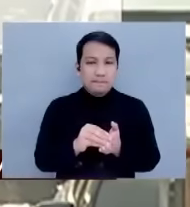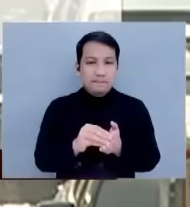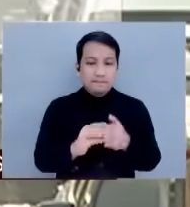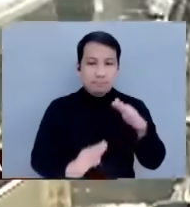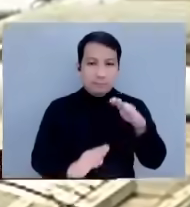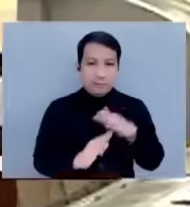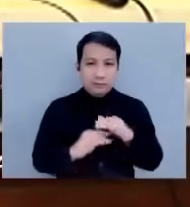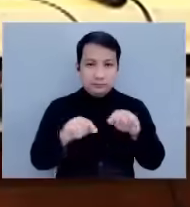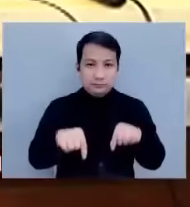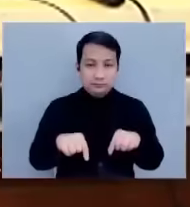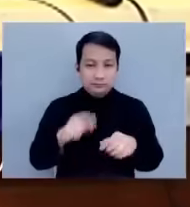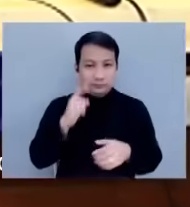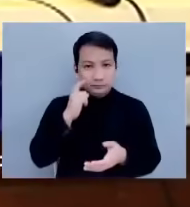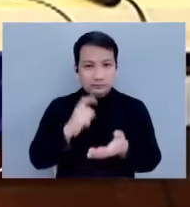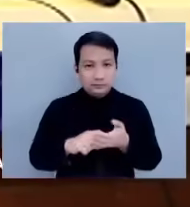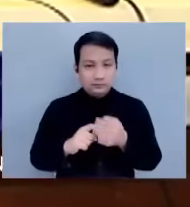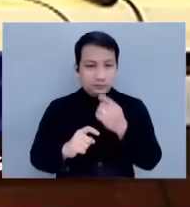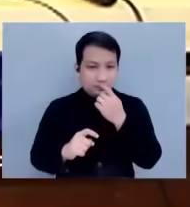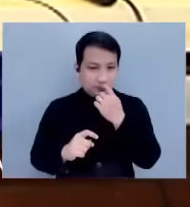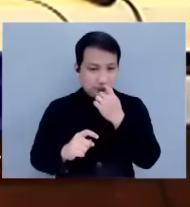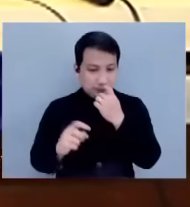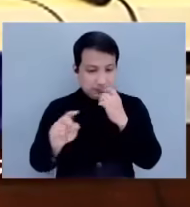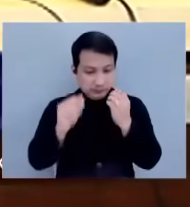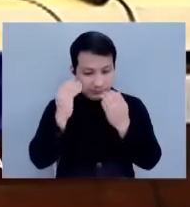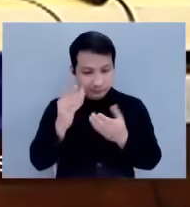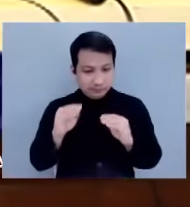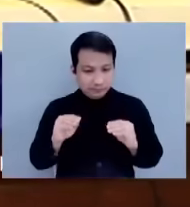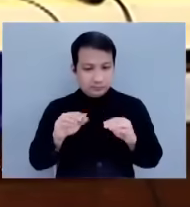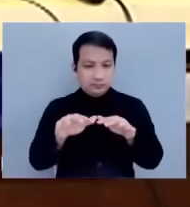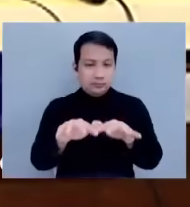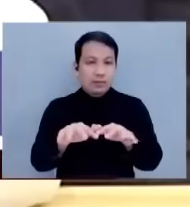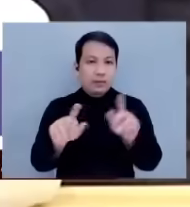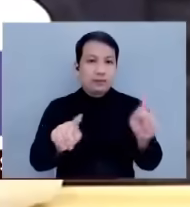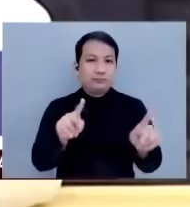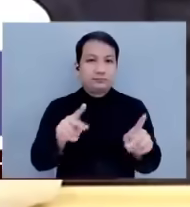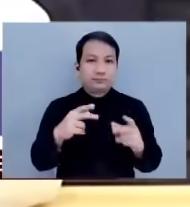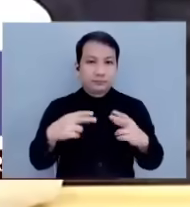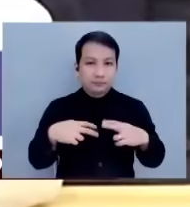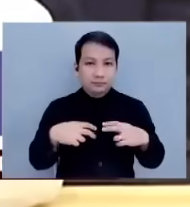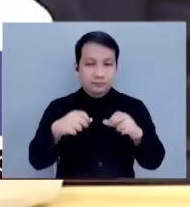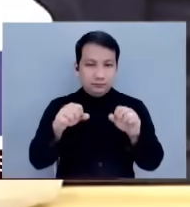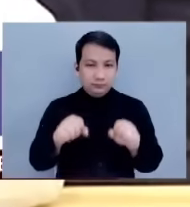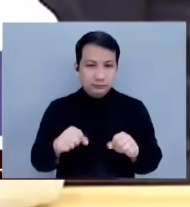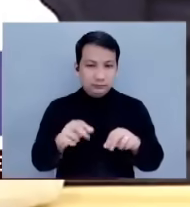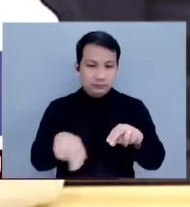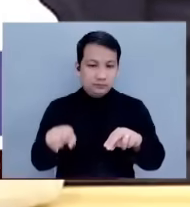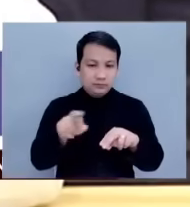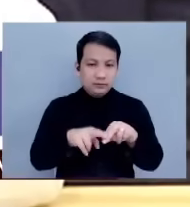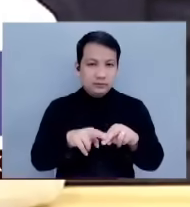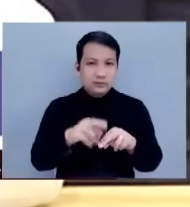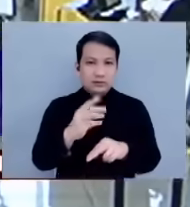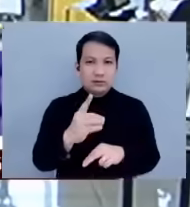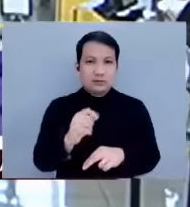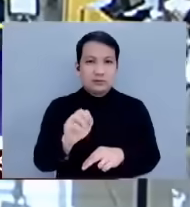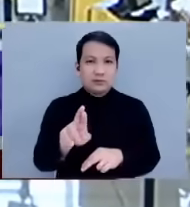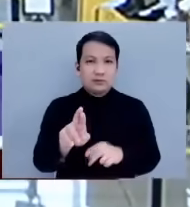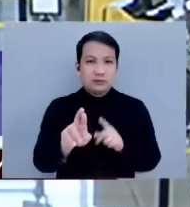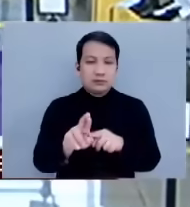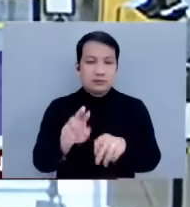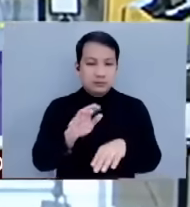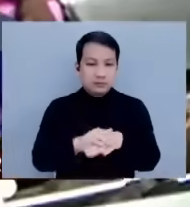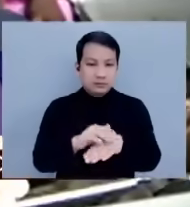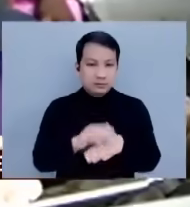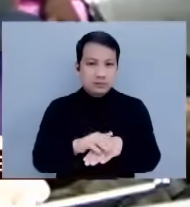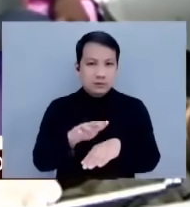rehistro. Bilang paghahanda sa dagsa ng mga pasahero ngayong holiday season, itinaas na ng Department of Transportation sa heightened alert ang lahat ng